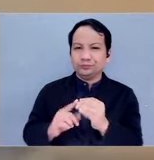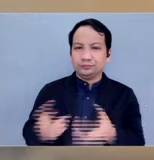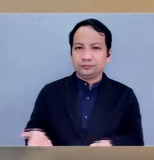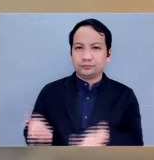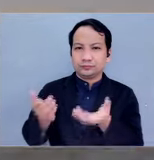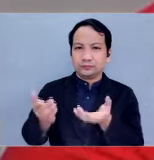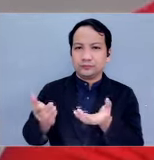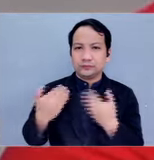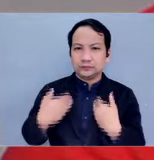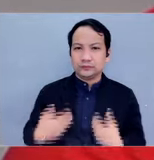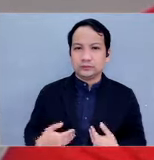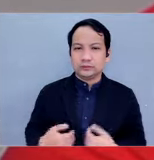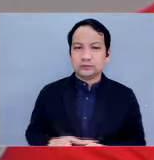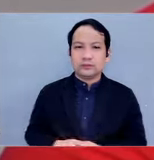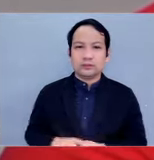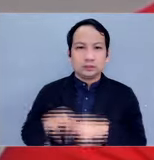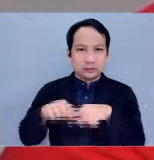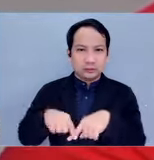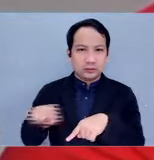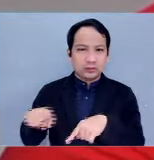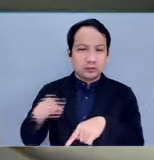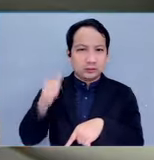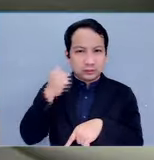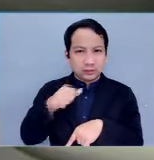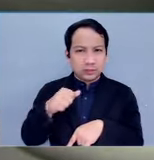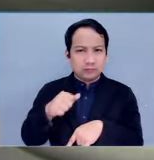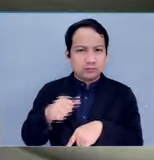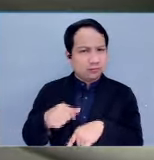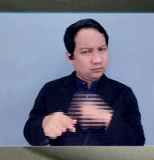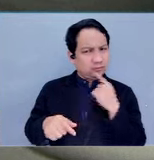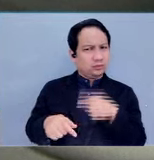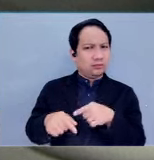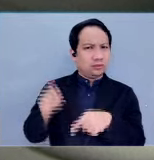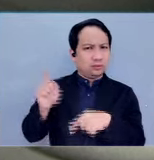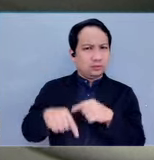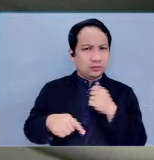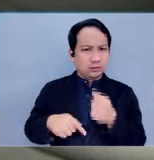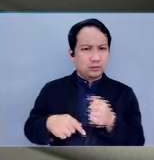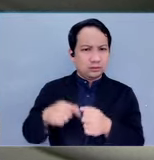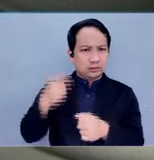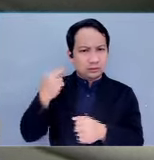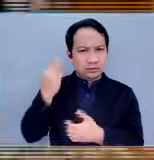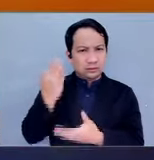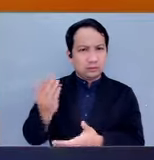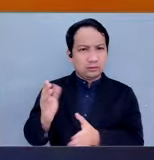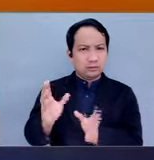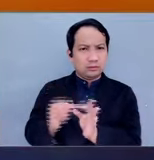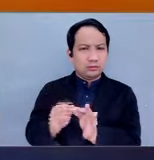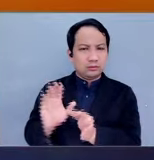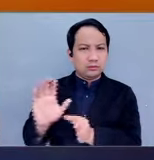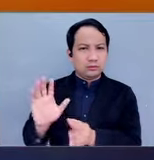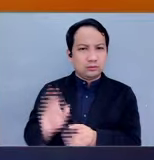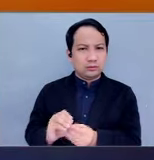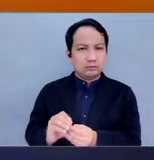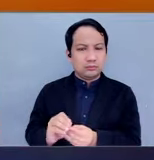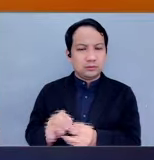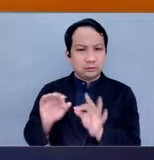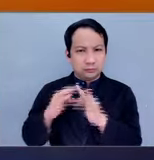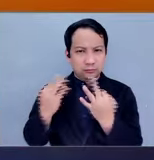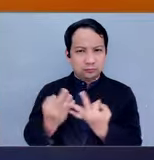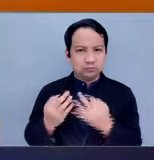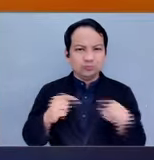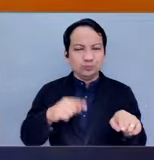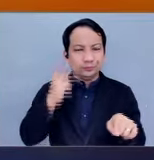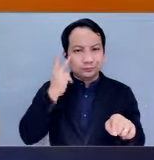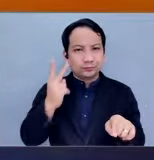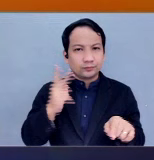bangkay. Depensa ng tiyahe ni Hazel, imposibleng magawa ito ng pamangkin sa magulang ng kasintahan. Pamilya na rin ang turing nila sa boyfriend